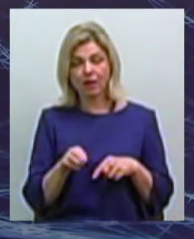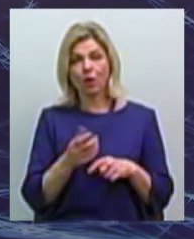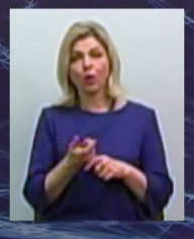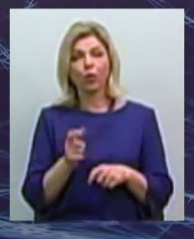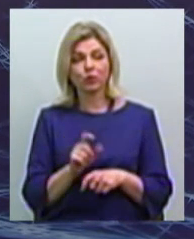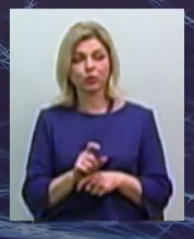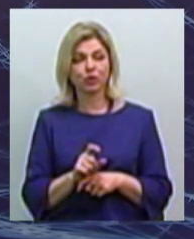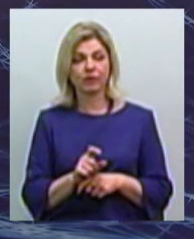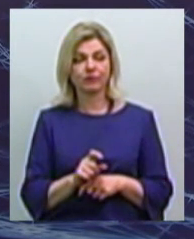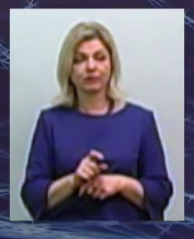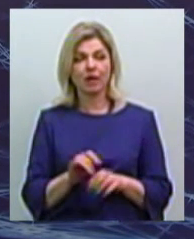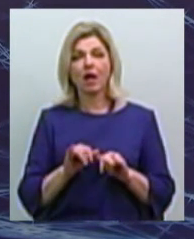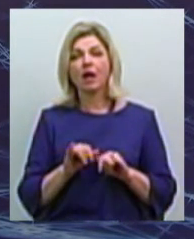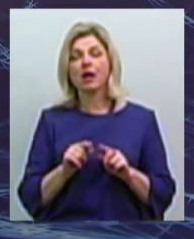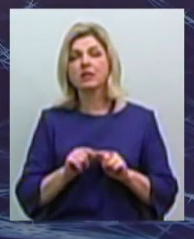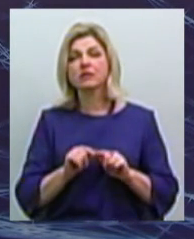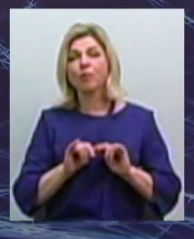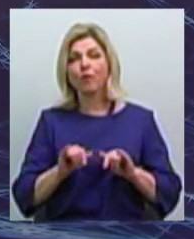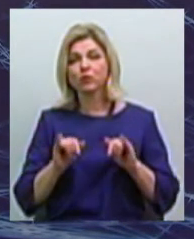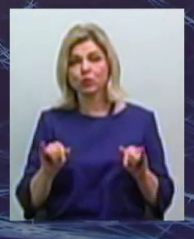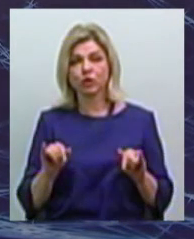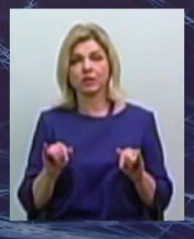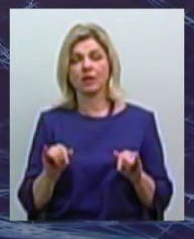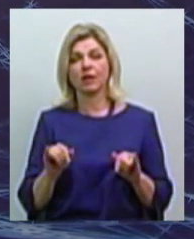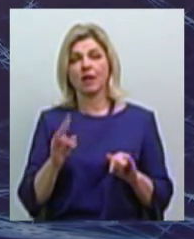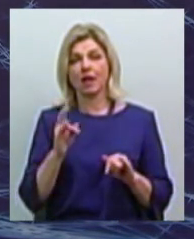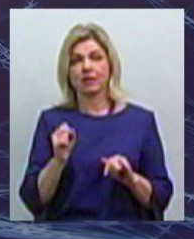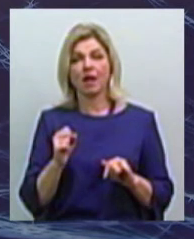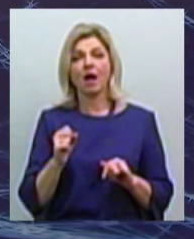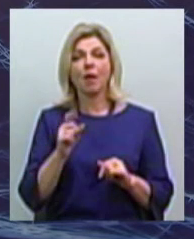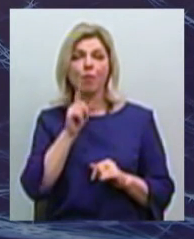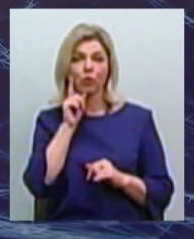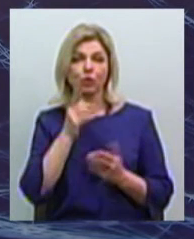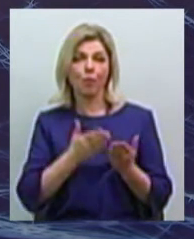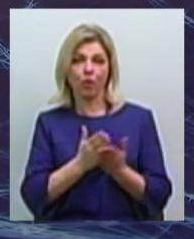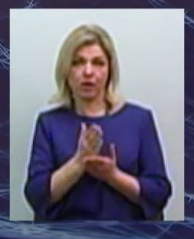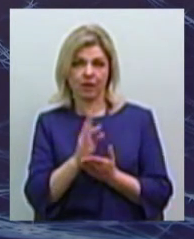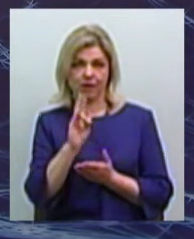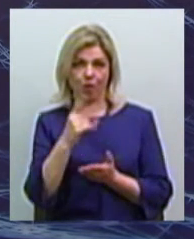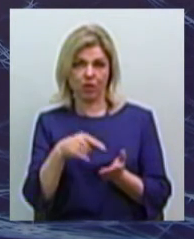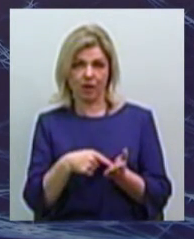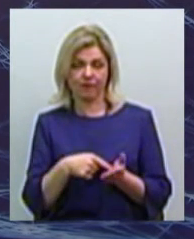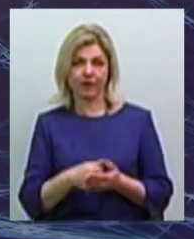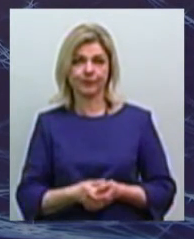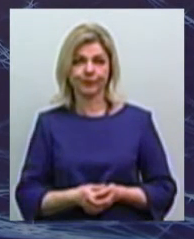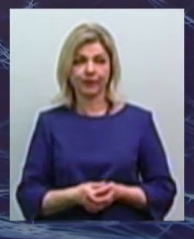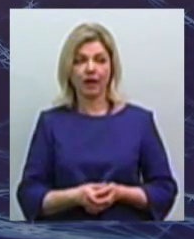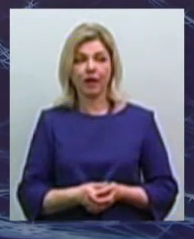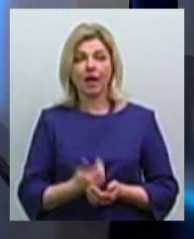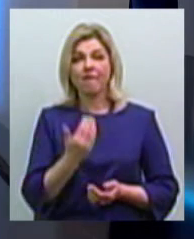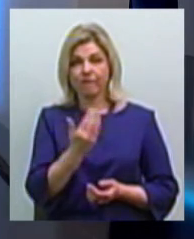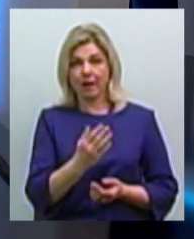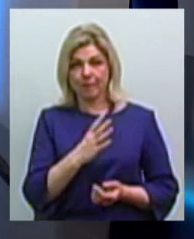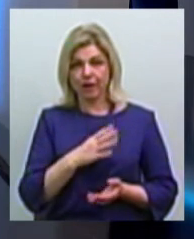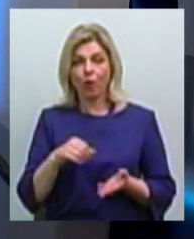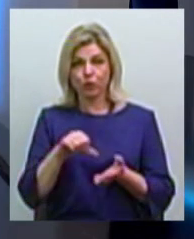сильно розповсюджується саме в сфері молодіжної політики міста Миколаєва. Артем, ви були учасником